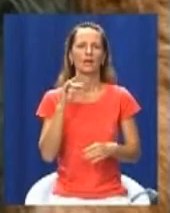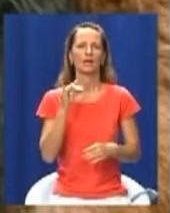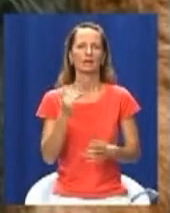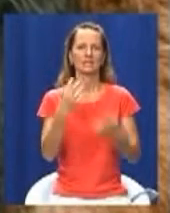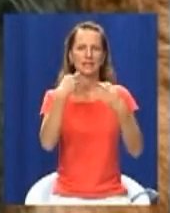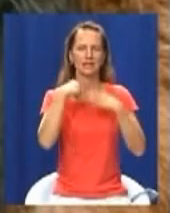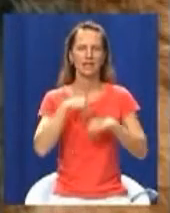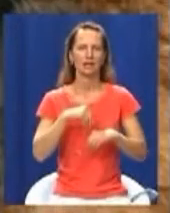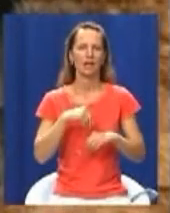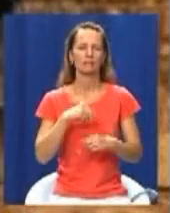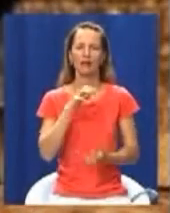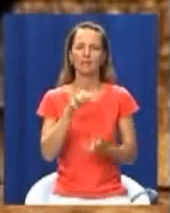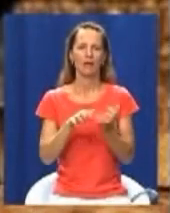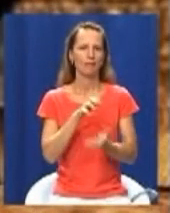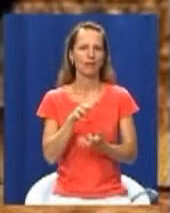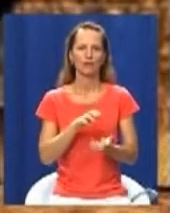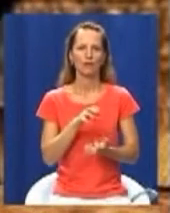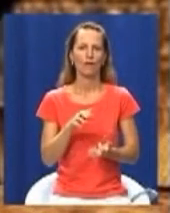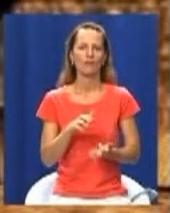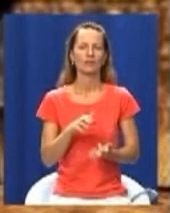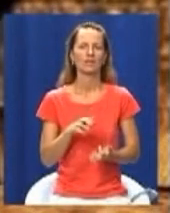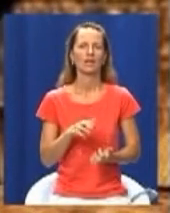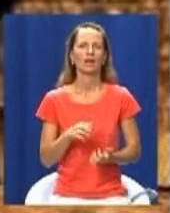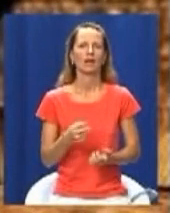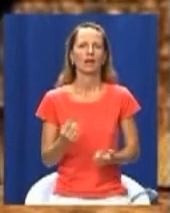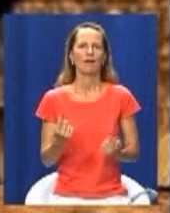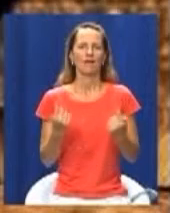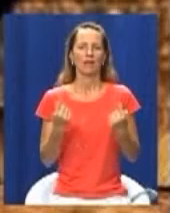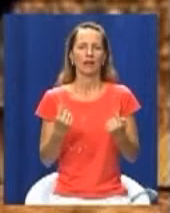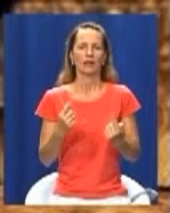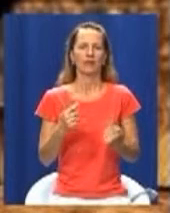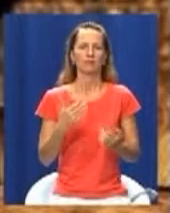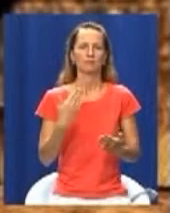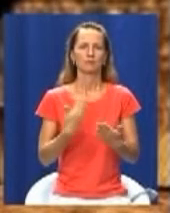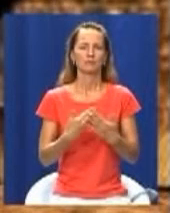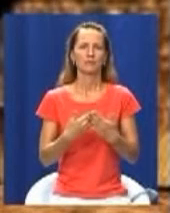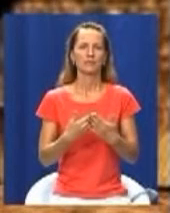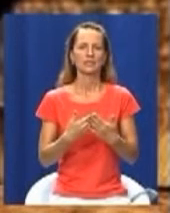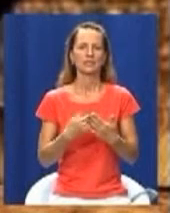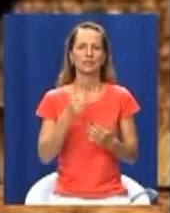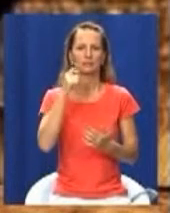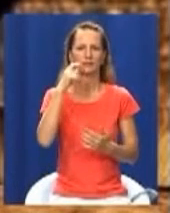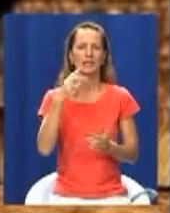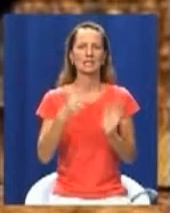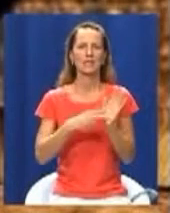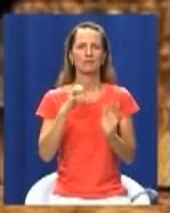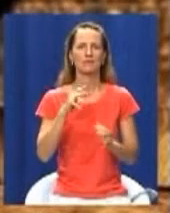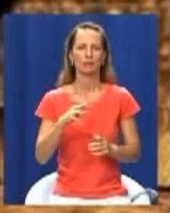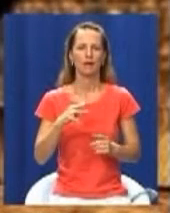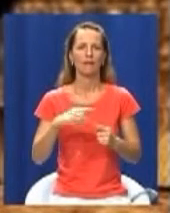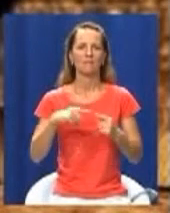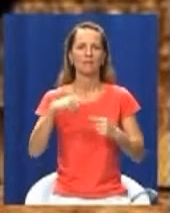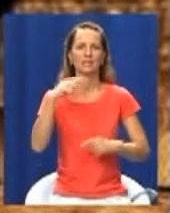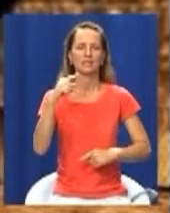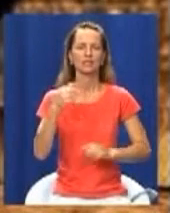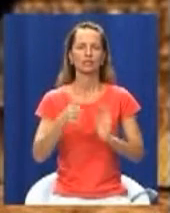цілим, не пережовуючи. Кігті лева великі, близько 7 см. Гострота зору у лева вночі приблизно в